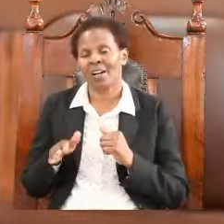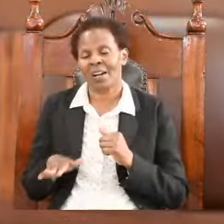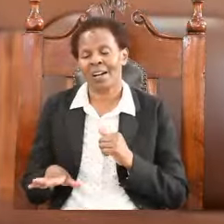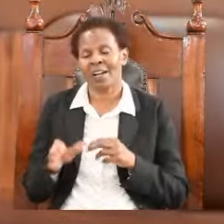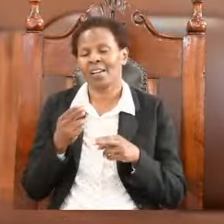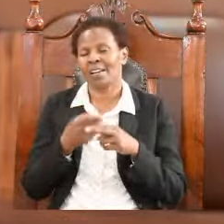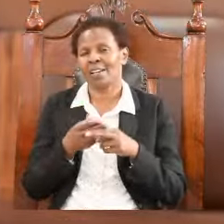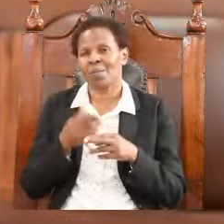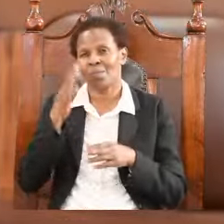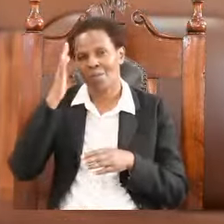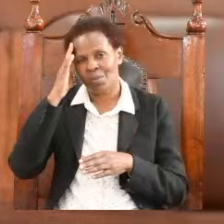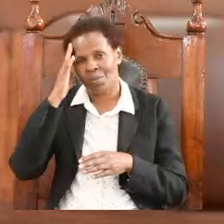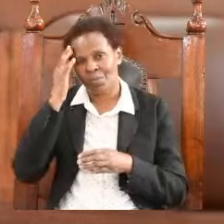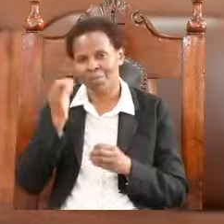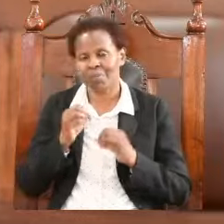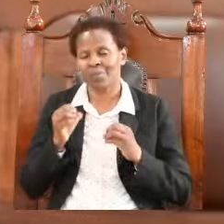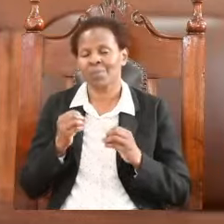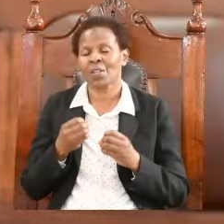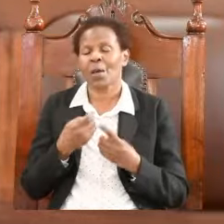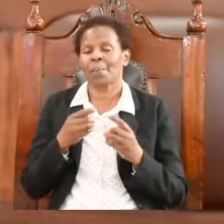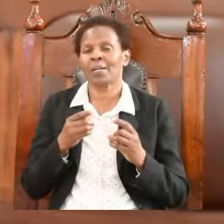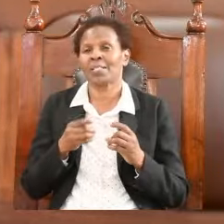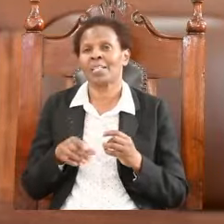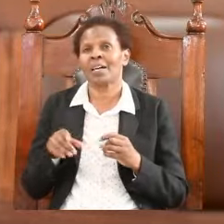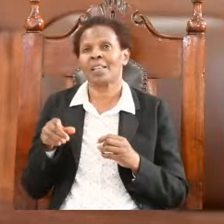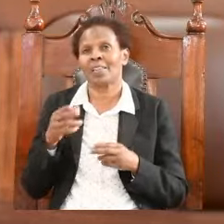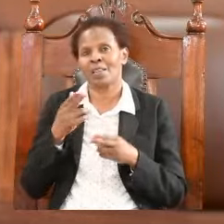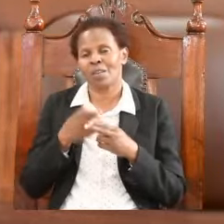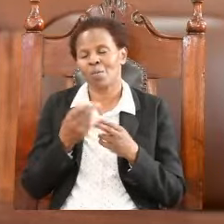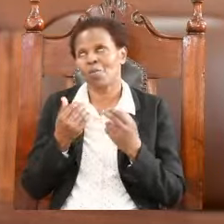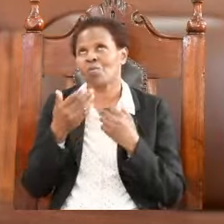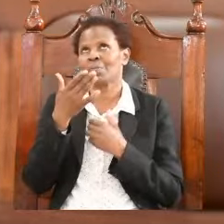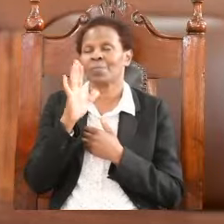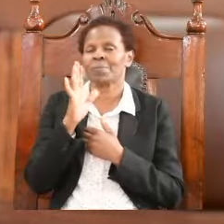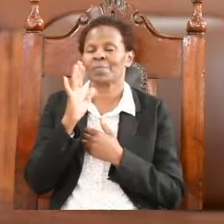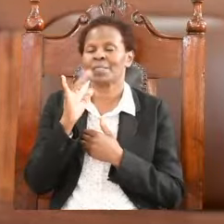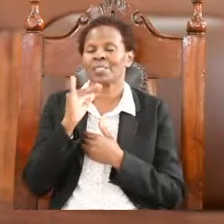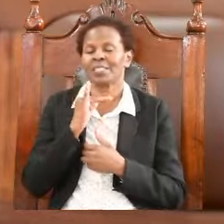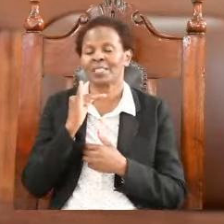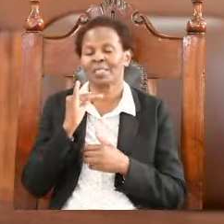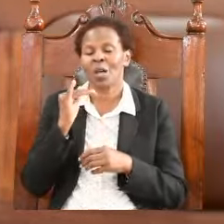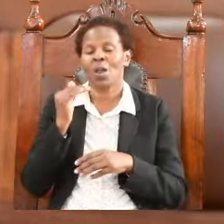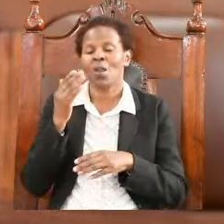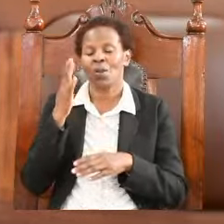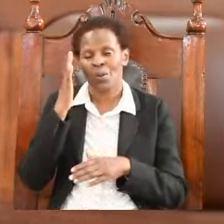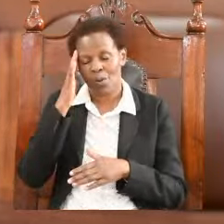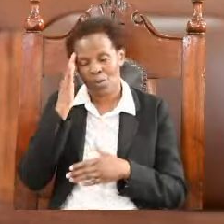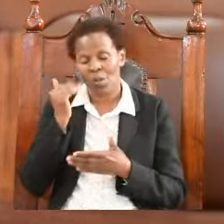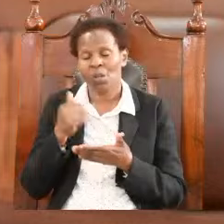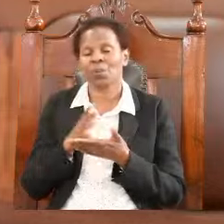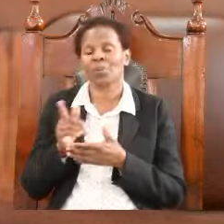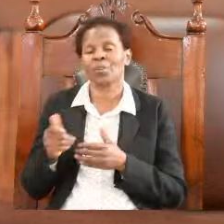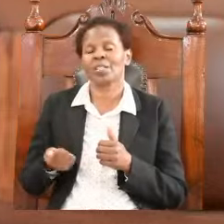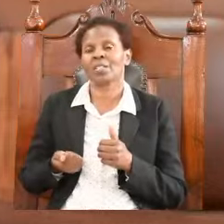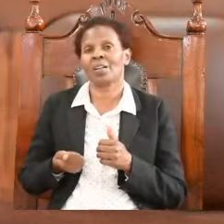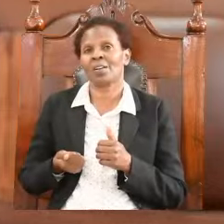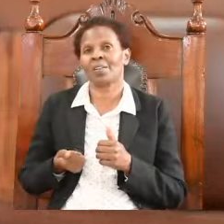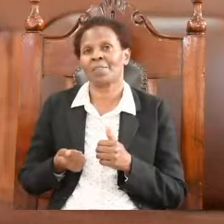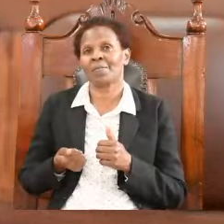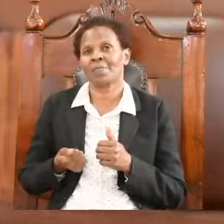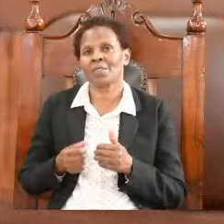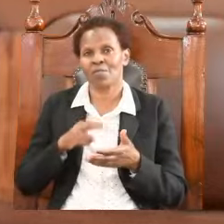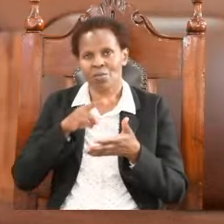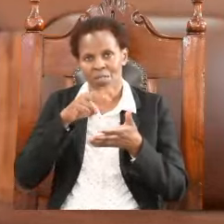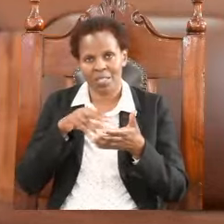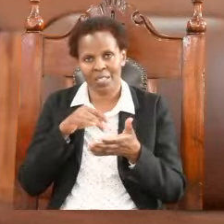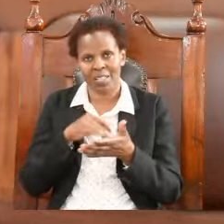ritiramenyeka ritwa riria akuire ni ritwa ria Ngai wa Isiraeli na riu nirio riramenyeka to an extent, na mani thutha inio githoma rogano